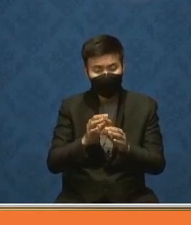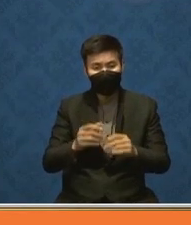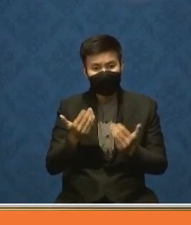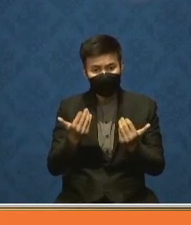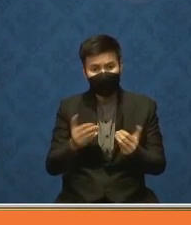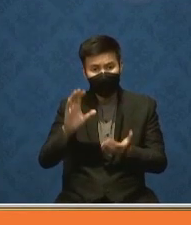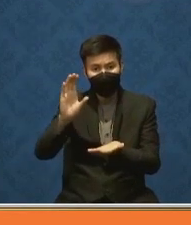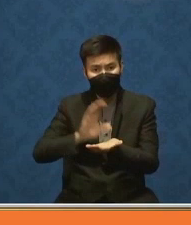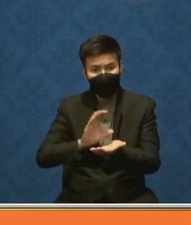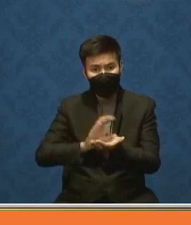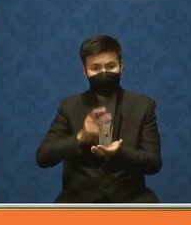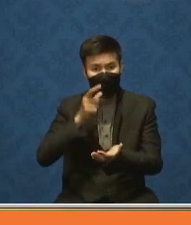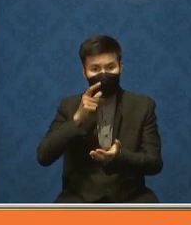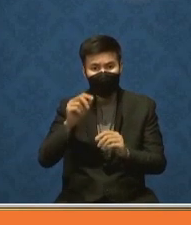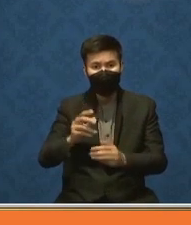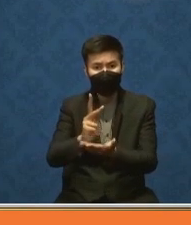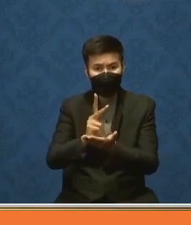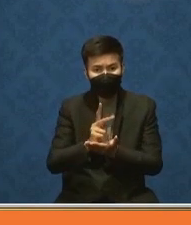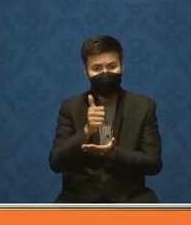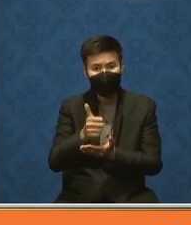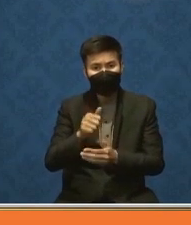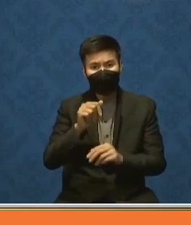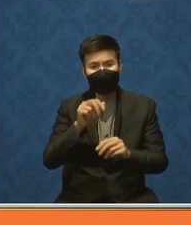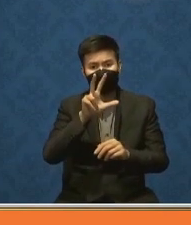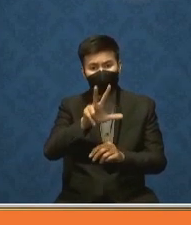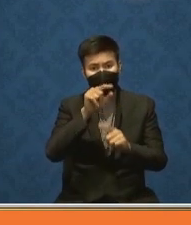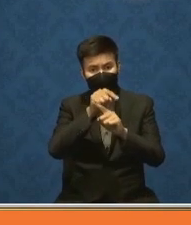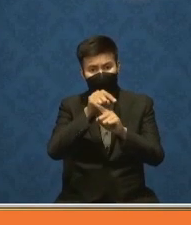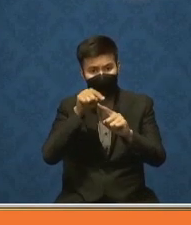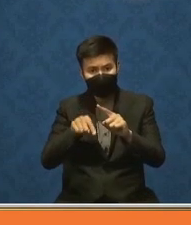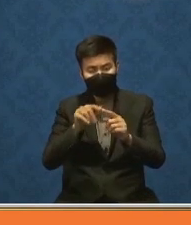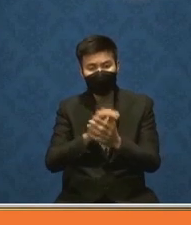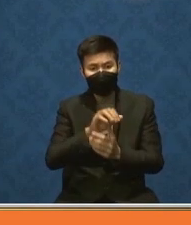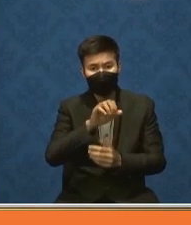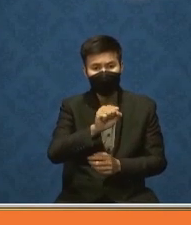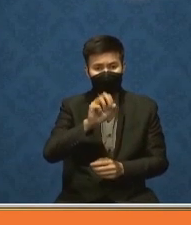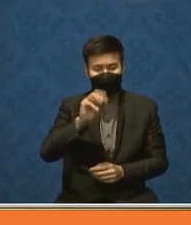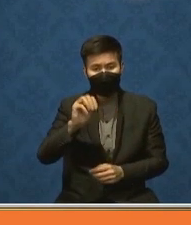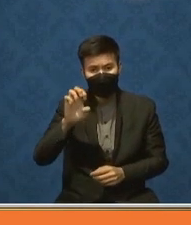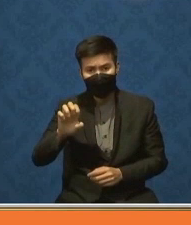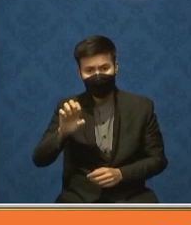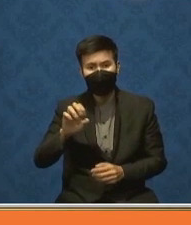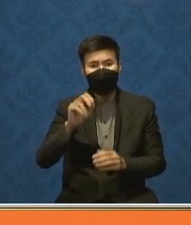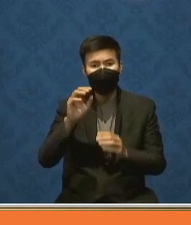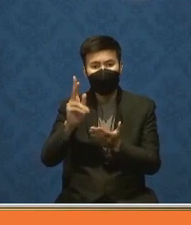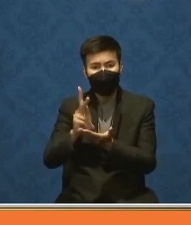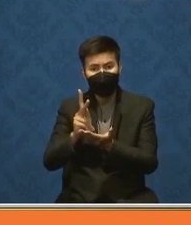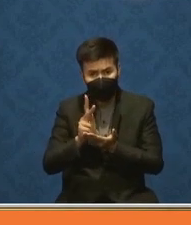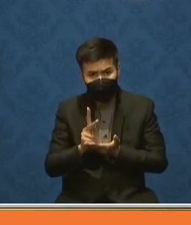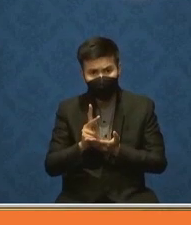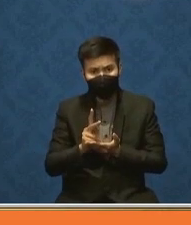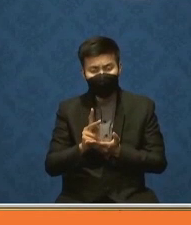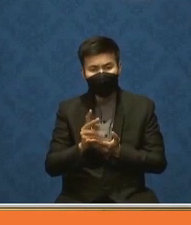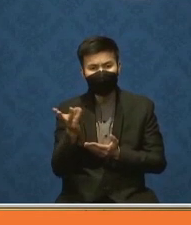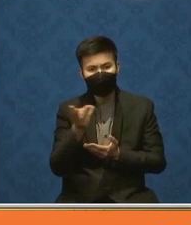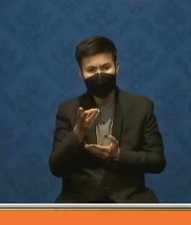วันนี้กลุ่มทุนใหญ่กู้ได้ 3% นะครับต่ำเตี้ยเลี่ยดิน SME เนี่ยกู้ดอกเบี้ย2หลักหลายคนก็กู้ไม่ได้ต้องไปหนี้นอก